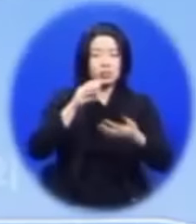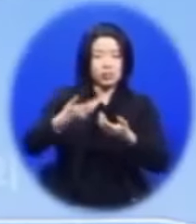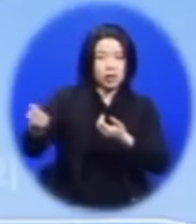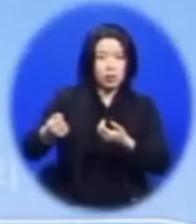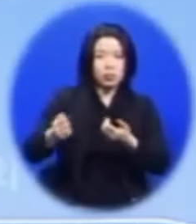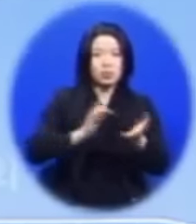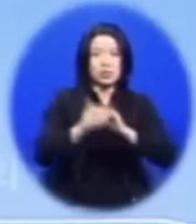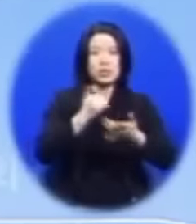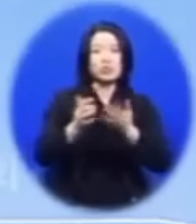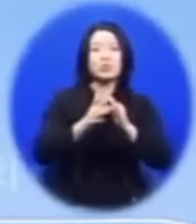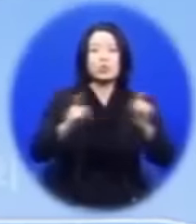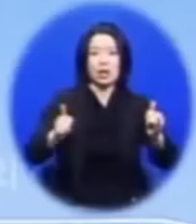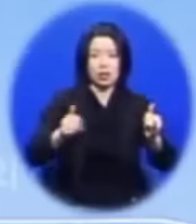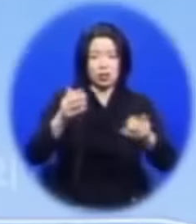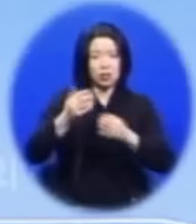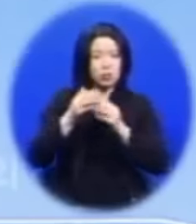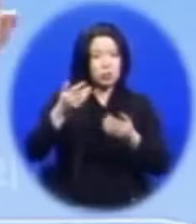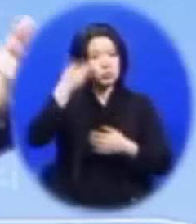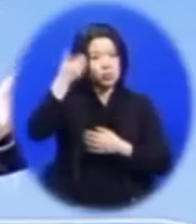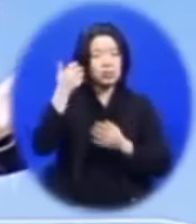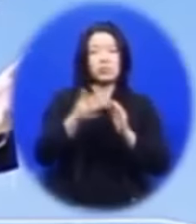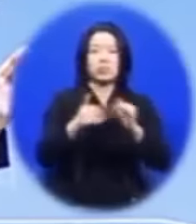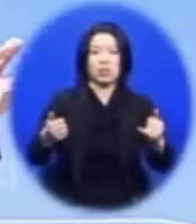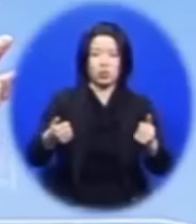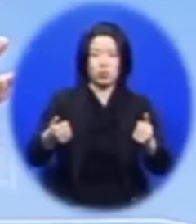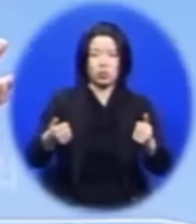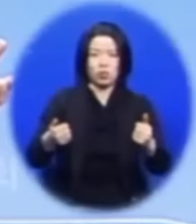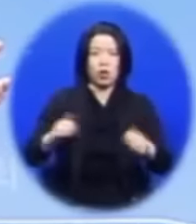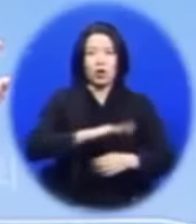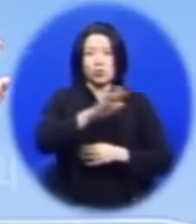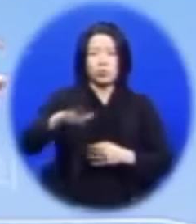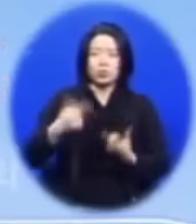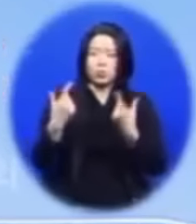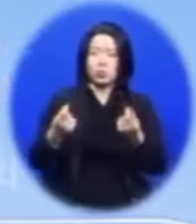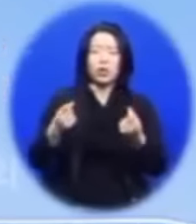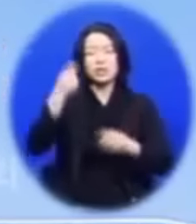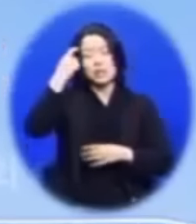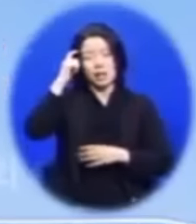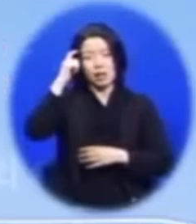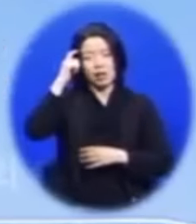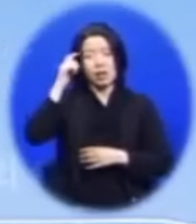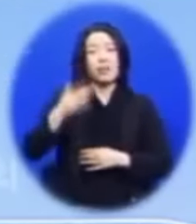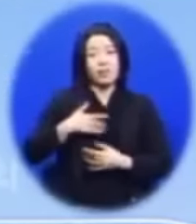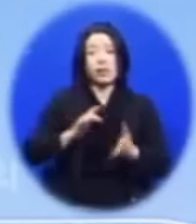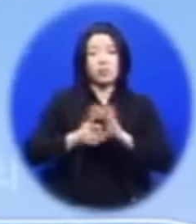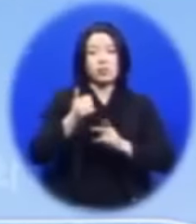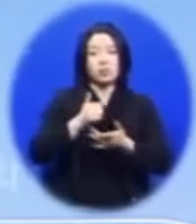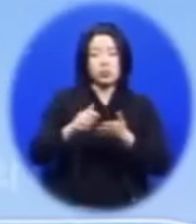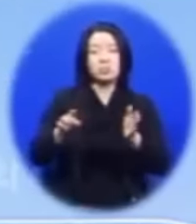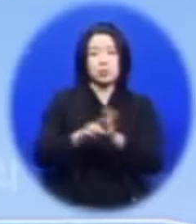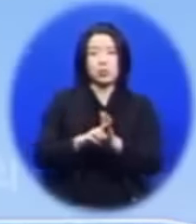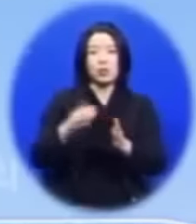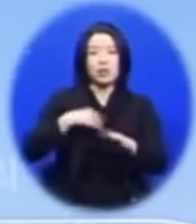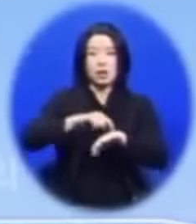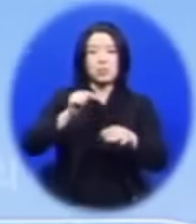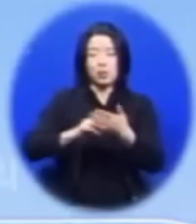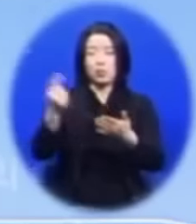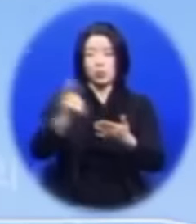따로 우리도 똑같이 생각하는 겁니다 나 예수님 믿었어 내 마음이